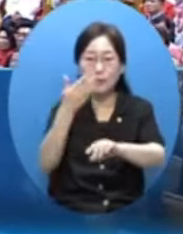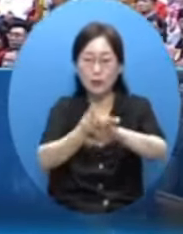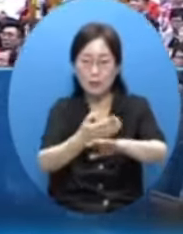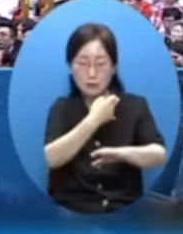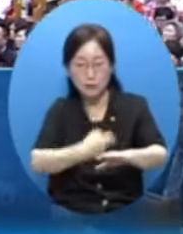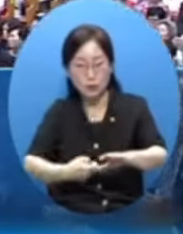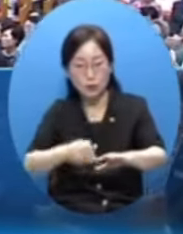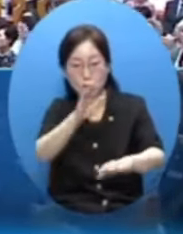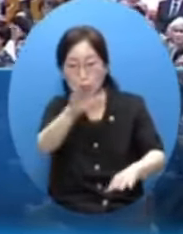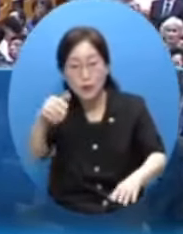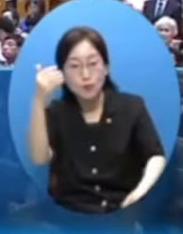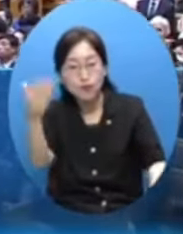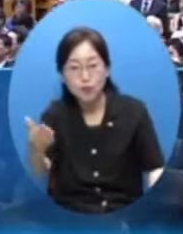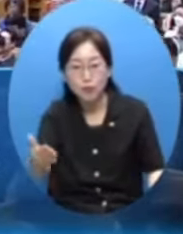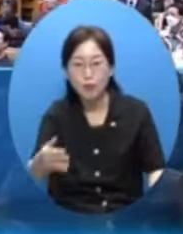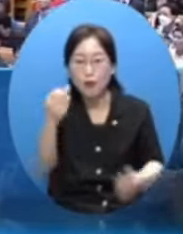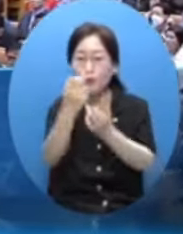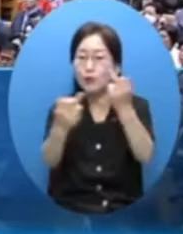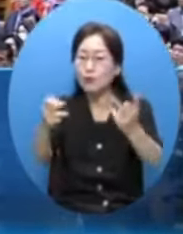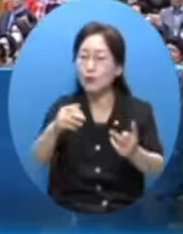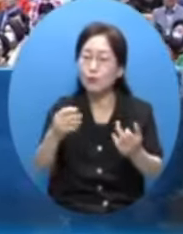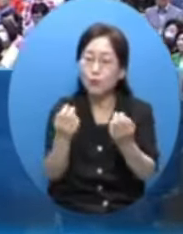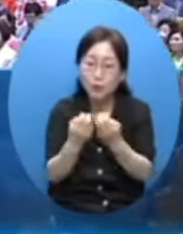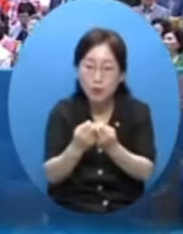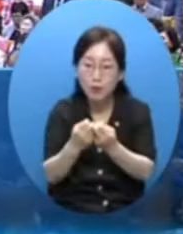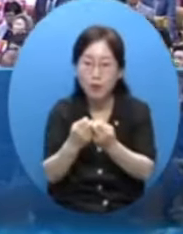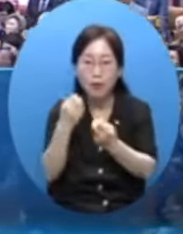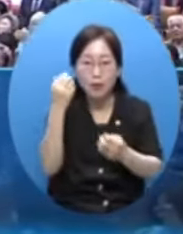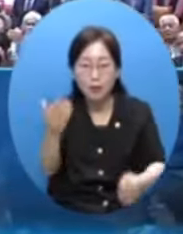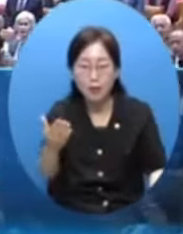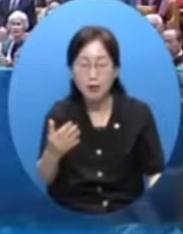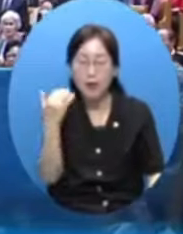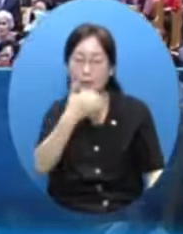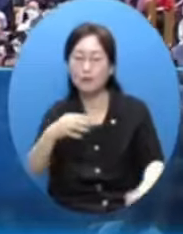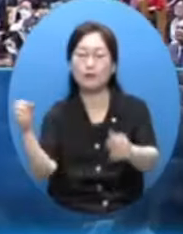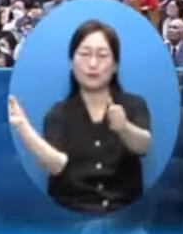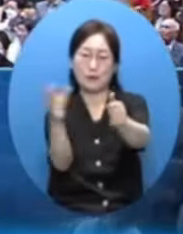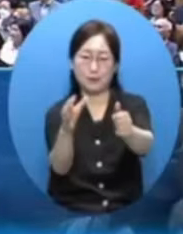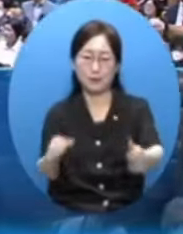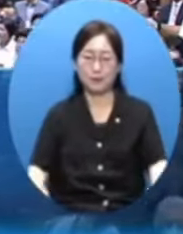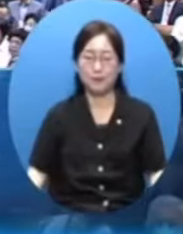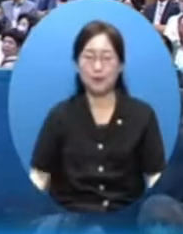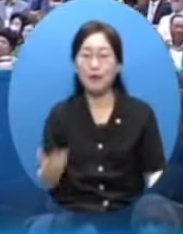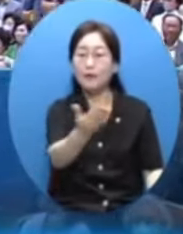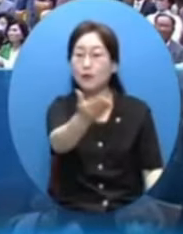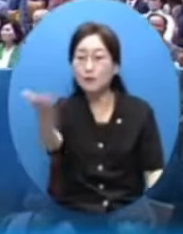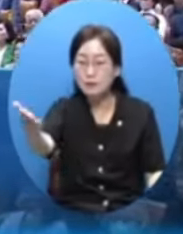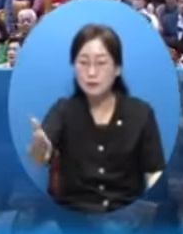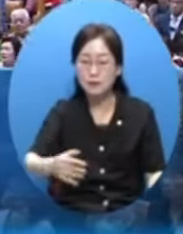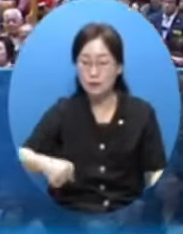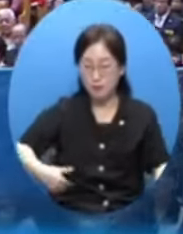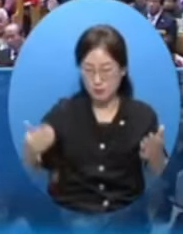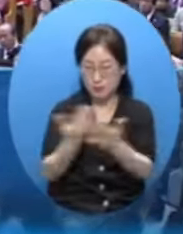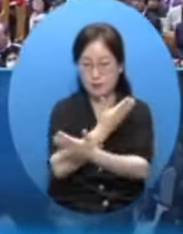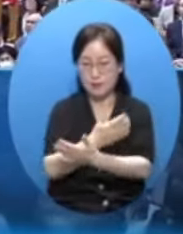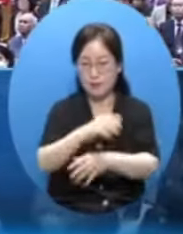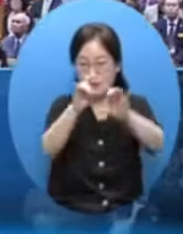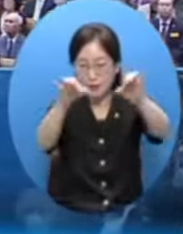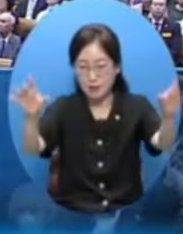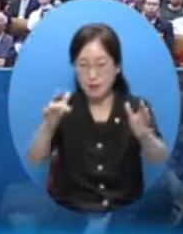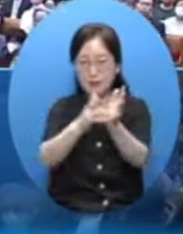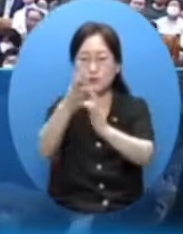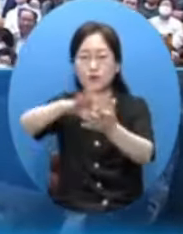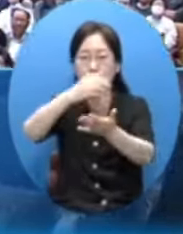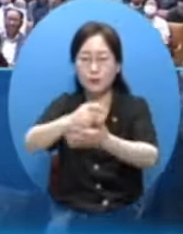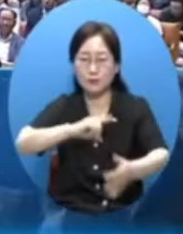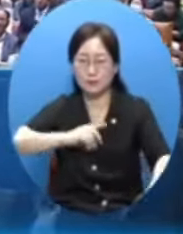물어 이르되 형제들아 우리가 어찌할까 하거늘, 베드로가 대답합니다. 베드로가 이르되 너희가 회개하여 각각 예수